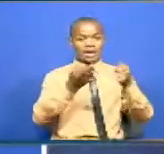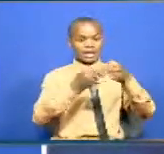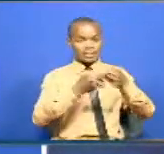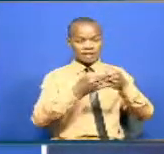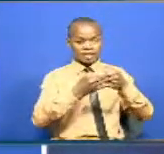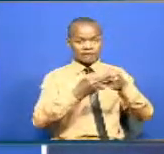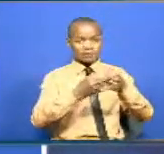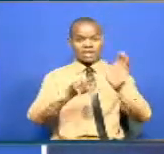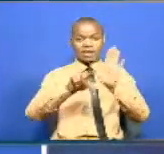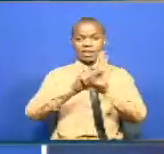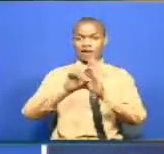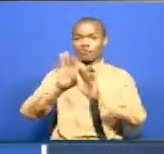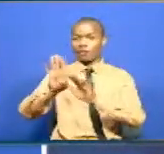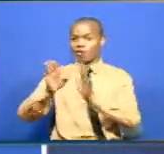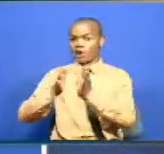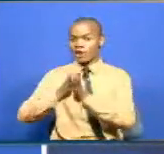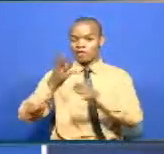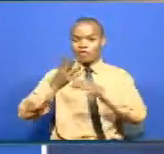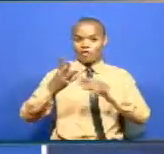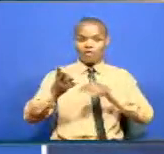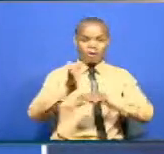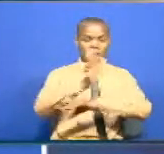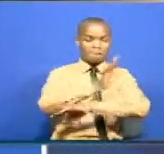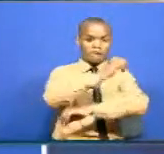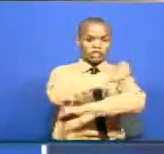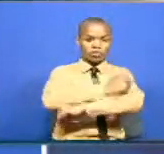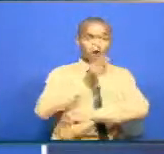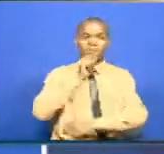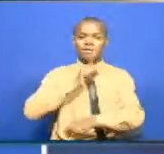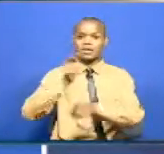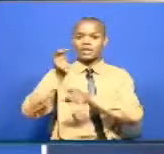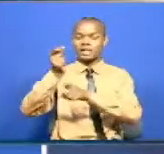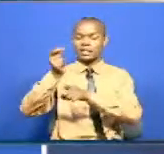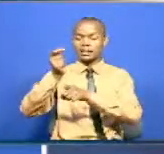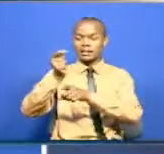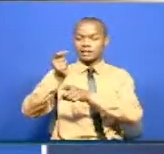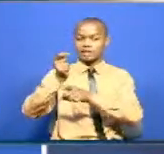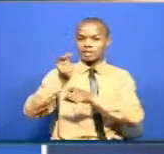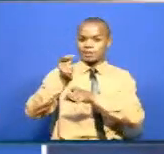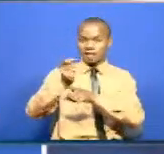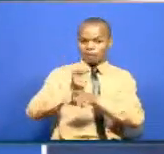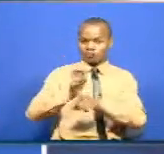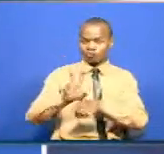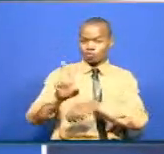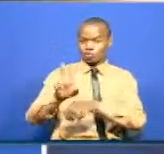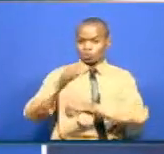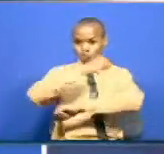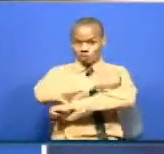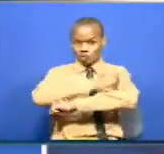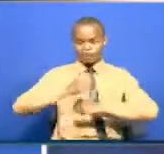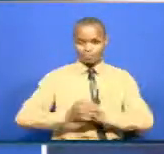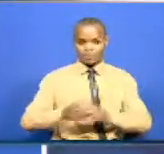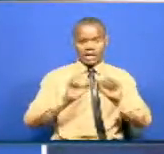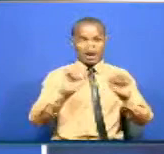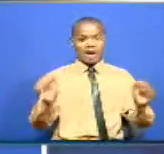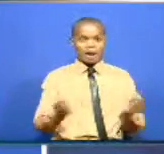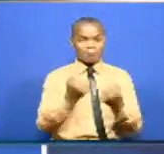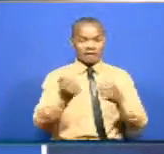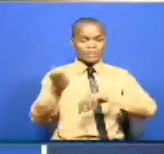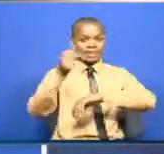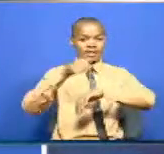na kidato cha 4 wamerejelea masomo katika awamu yao ya kwanza ya kufunguliwa tena kwa shule. Haya yanajiri mtazamaji